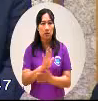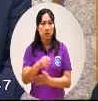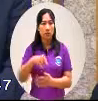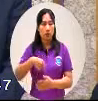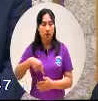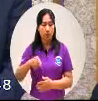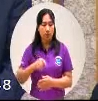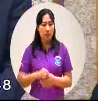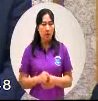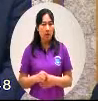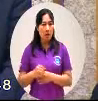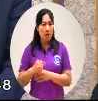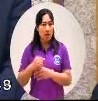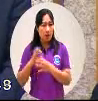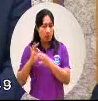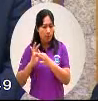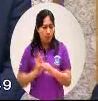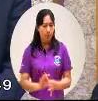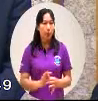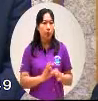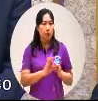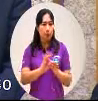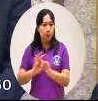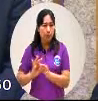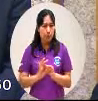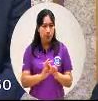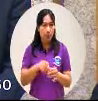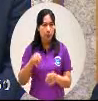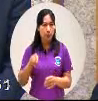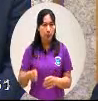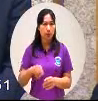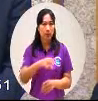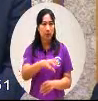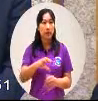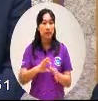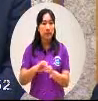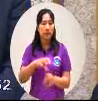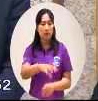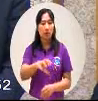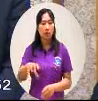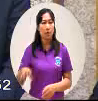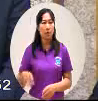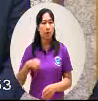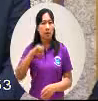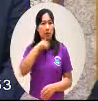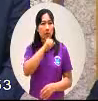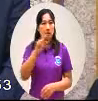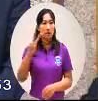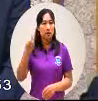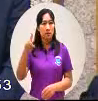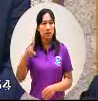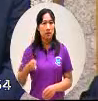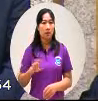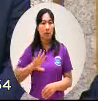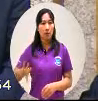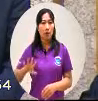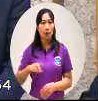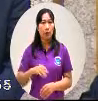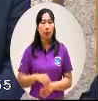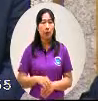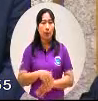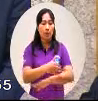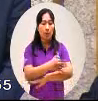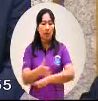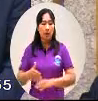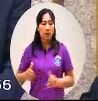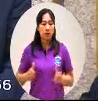联系这个三公处，那我们也请三，因为整个台21它属于省道，是三公处要负责，